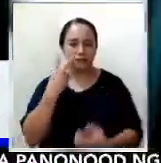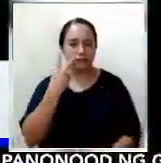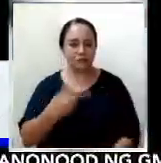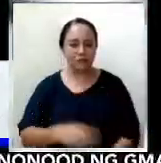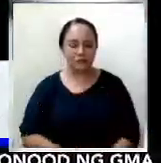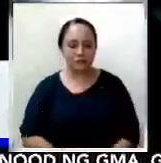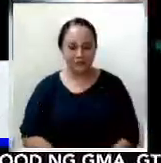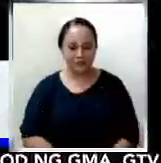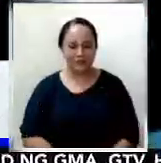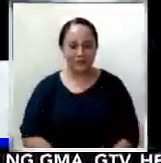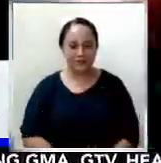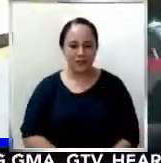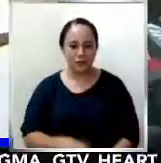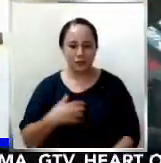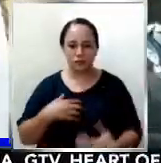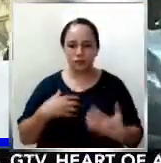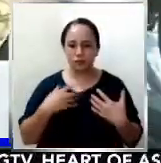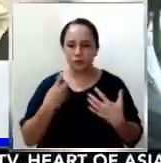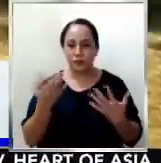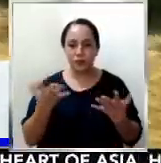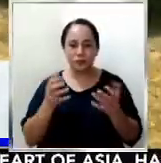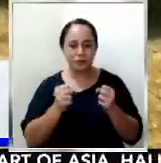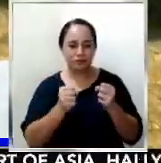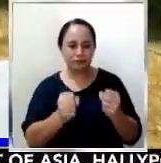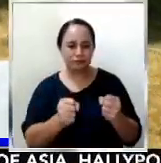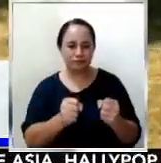at mga astig sa kalsada.